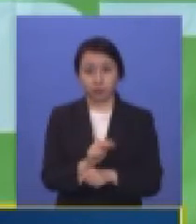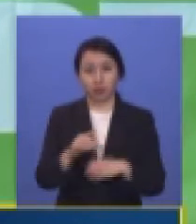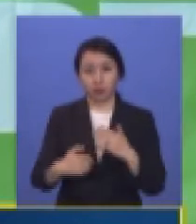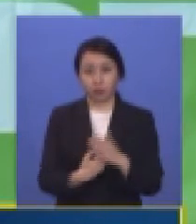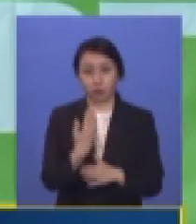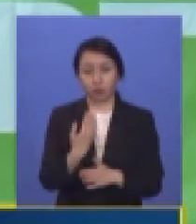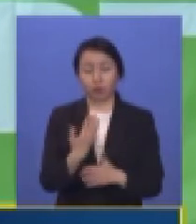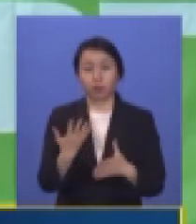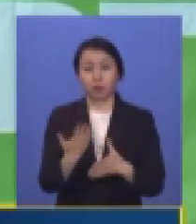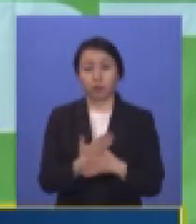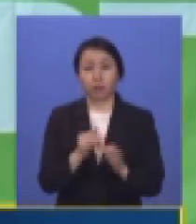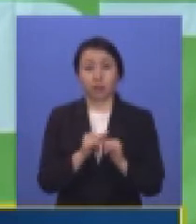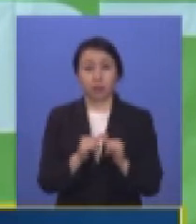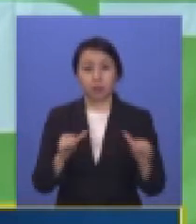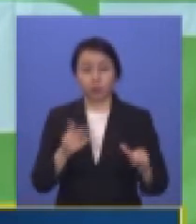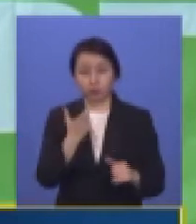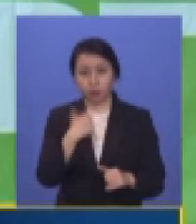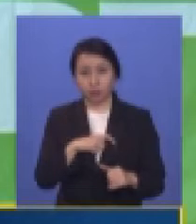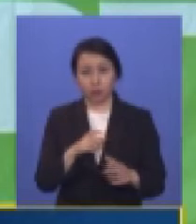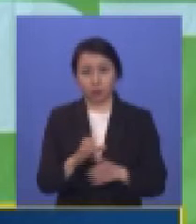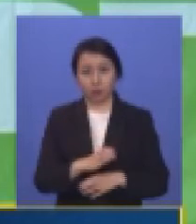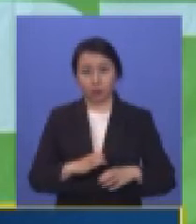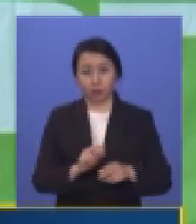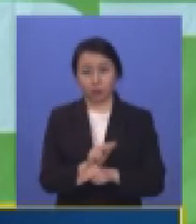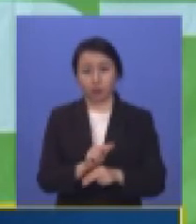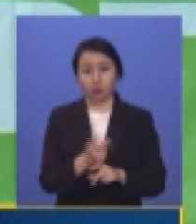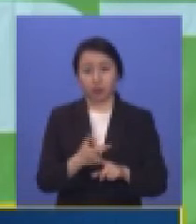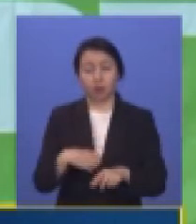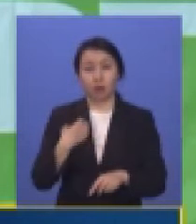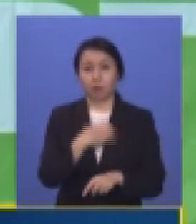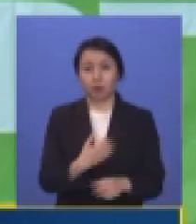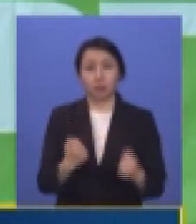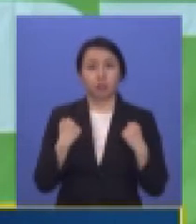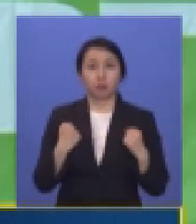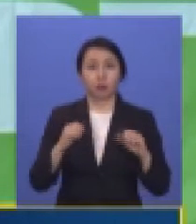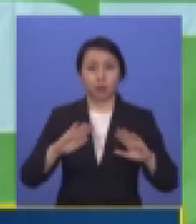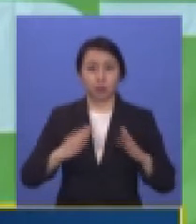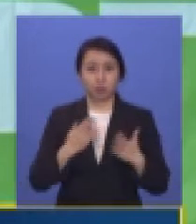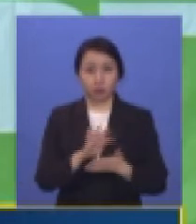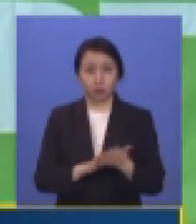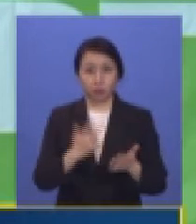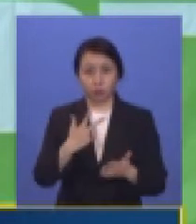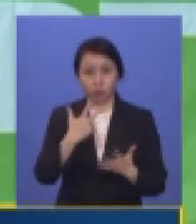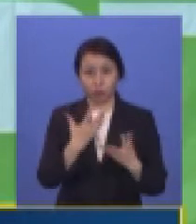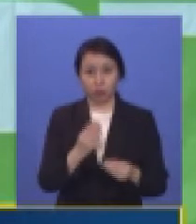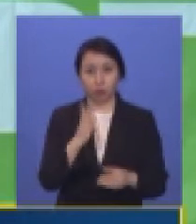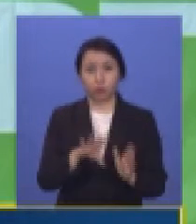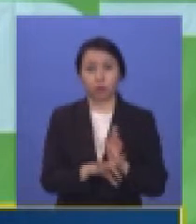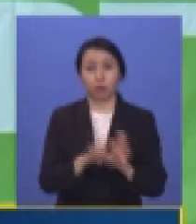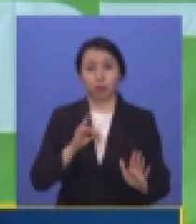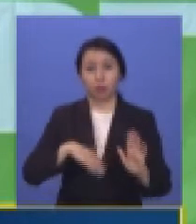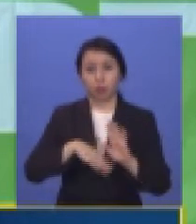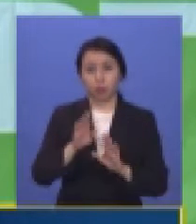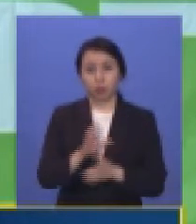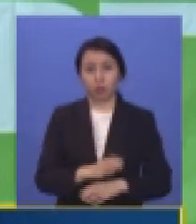новое и за счет этого развивают в себе коммуникативные навыки. Это важное спортивное событие. В течение 3 дней будут определены